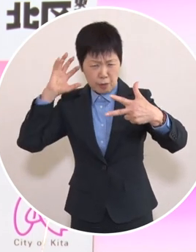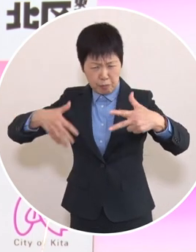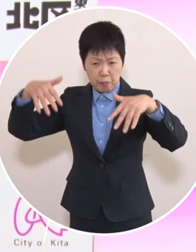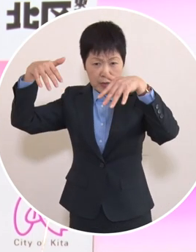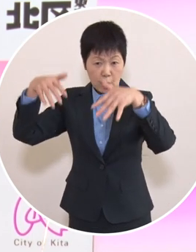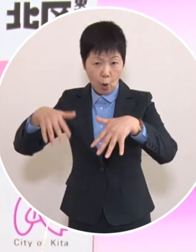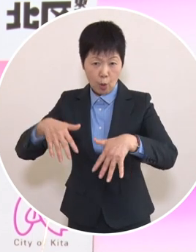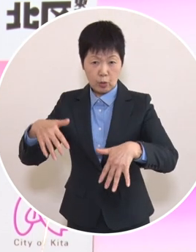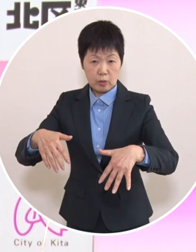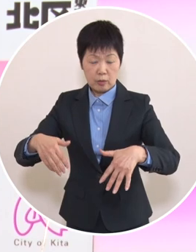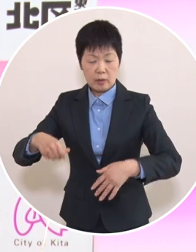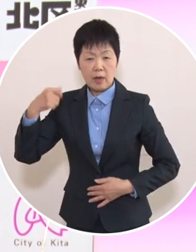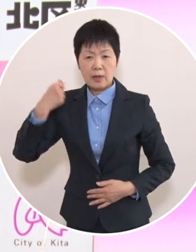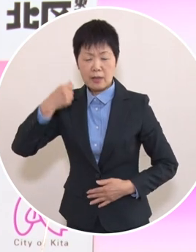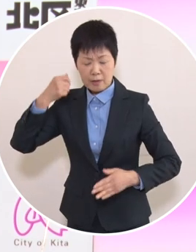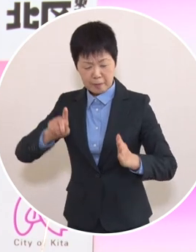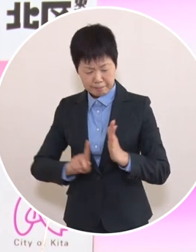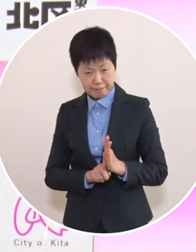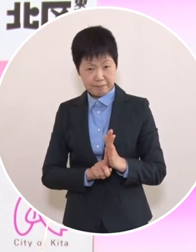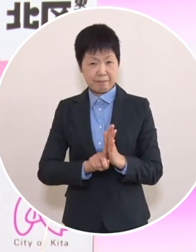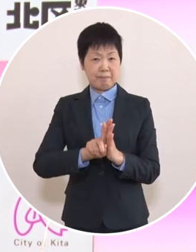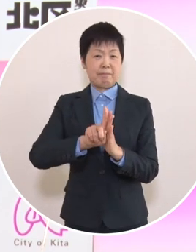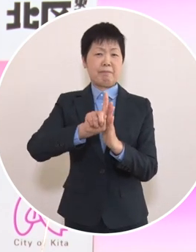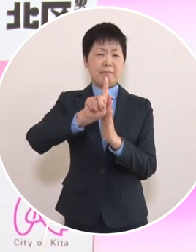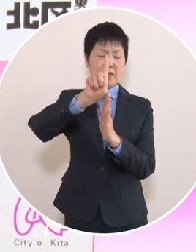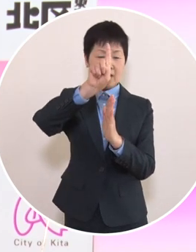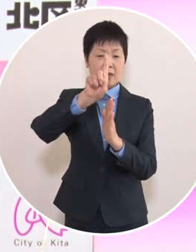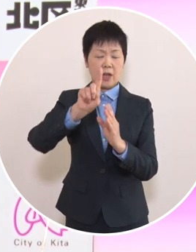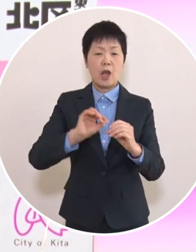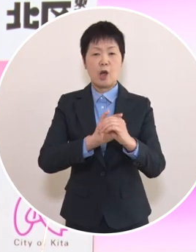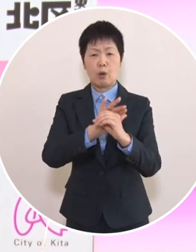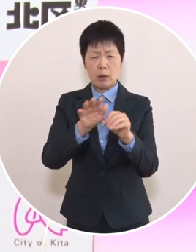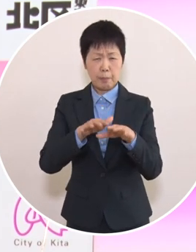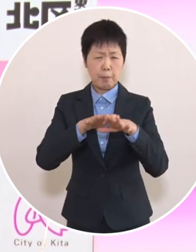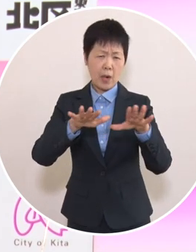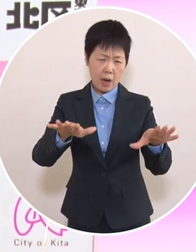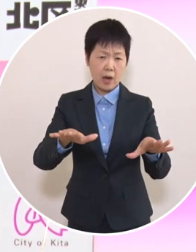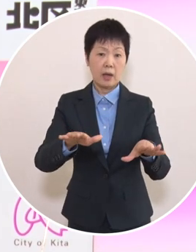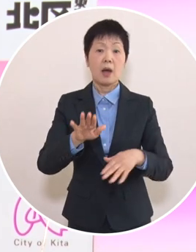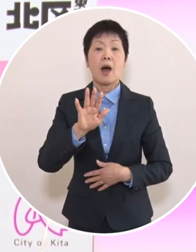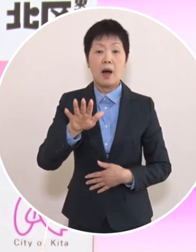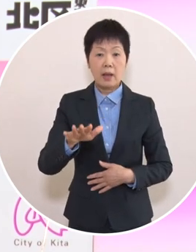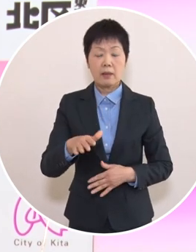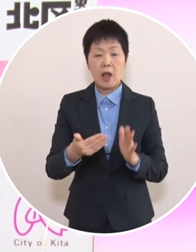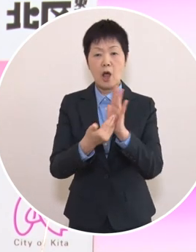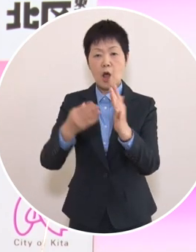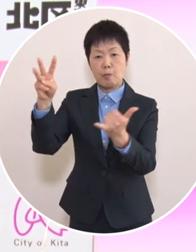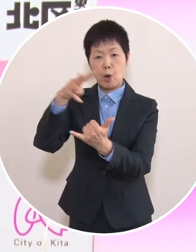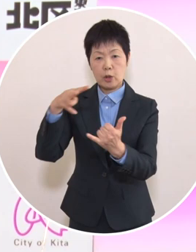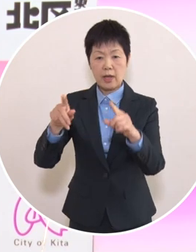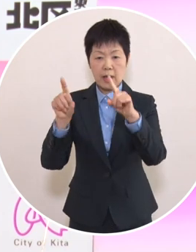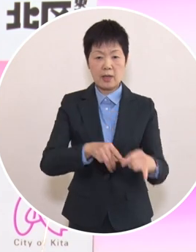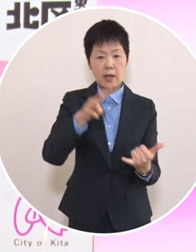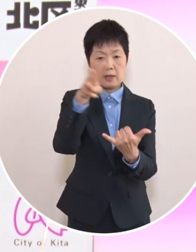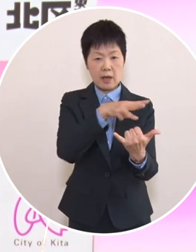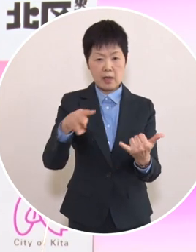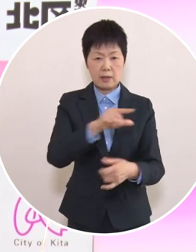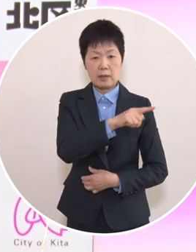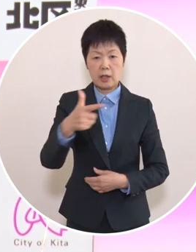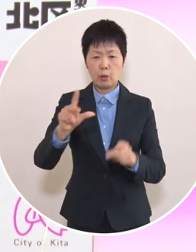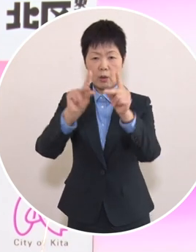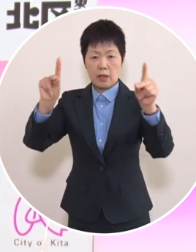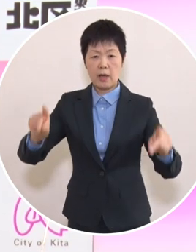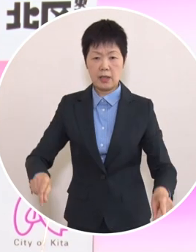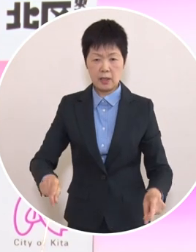や広くてか猛暑に見舞われこの中における北区の防災減災対策の